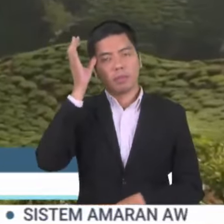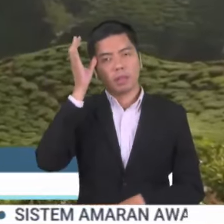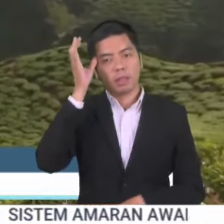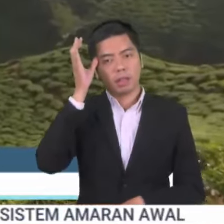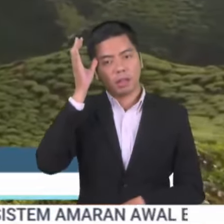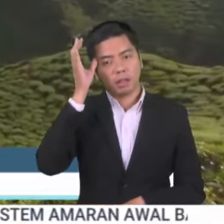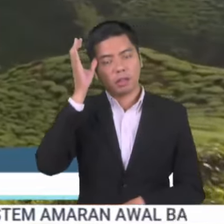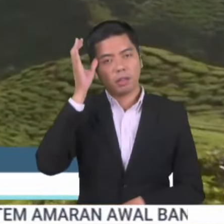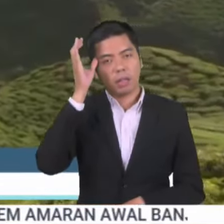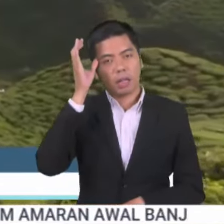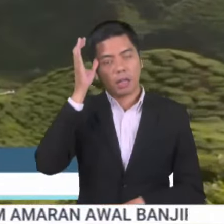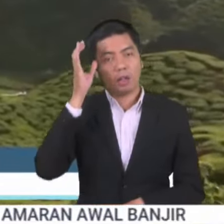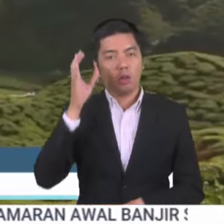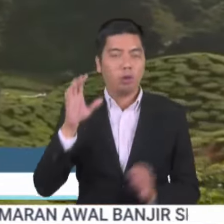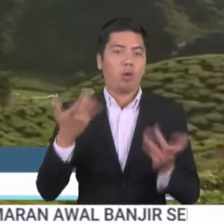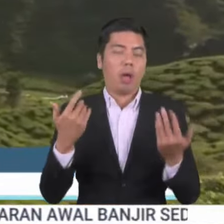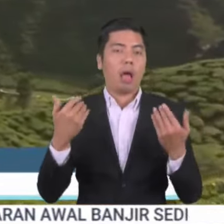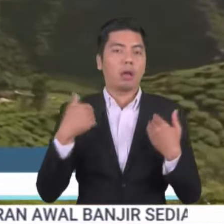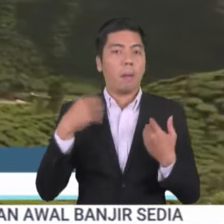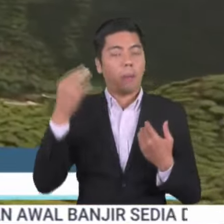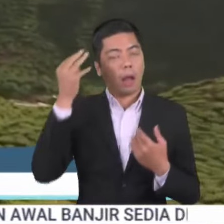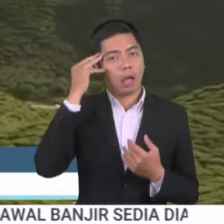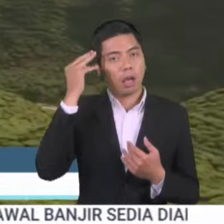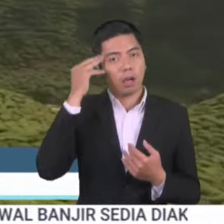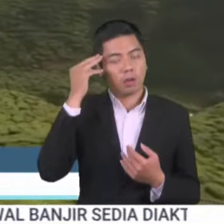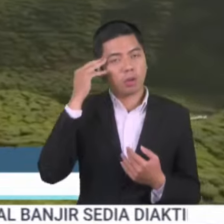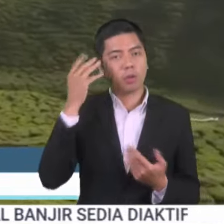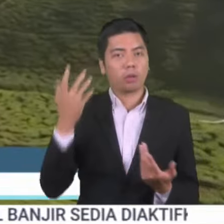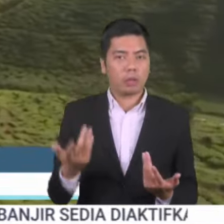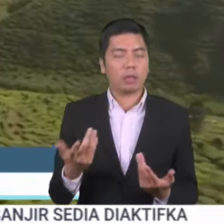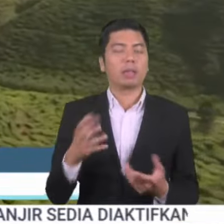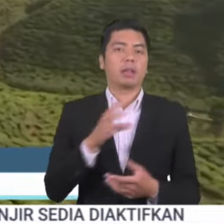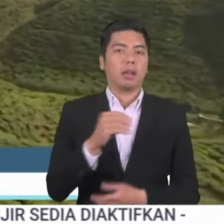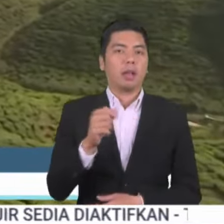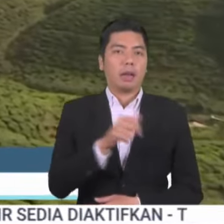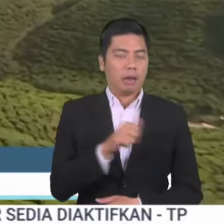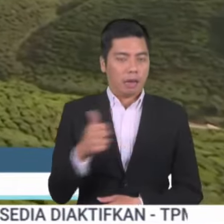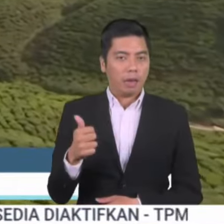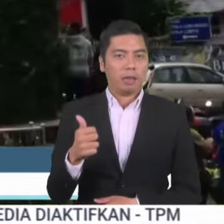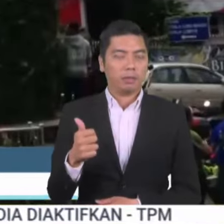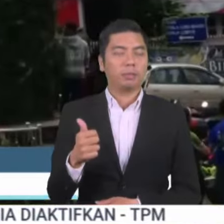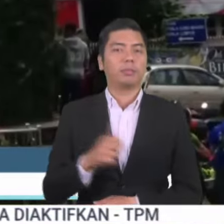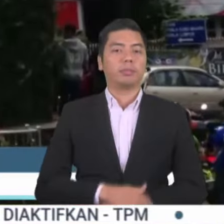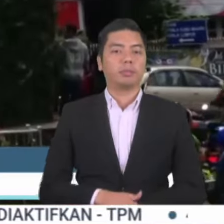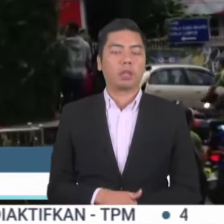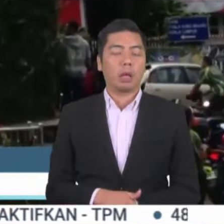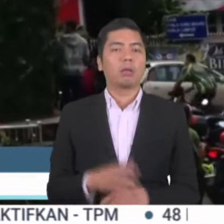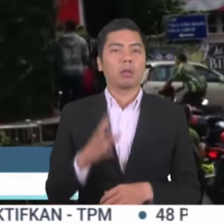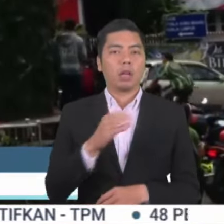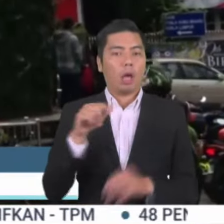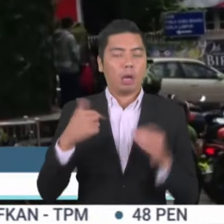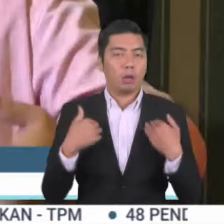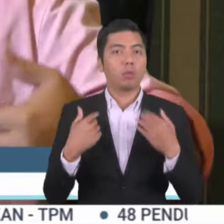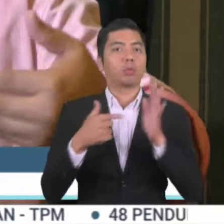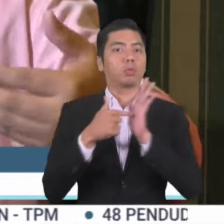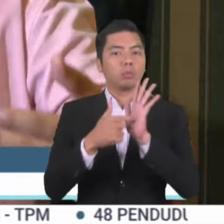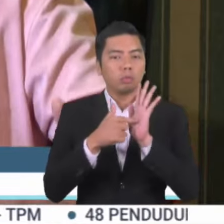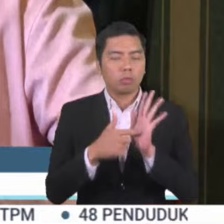kalau kita ni di samping kita panggil ASEAN Summit ni adalah sikit sebanyak